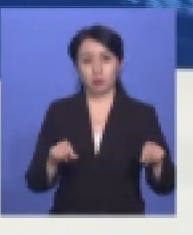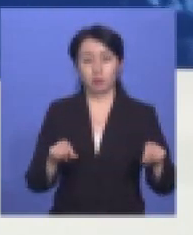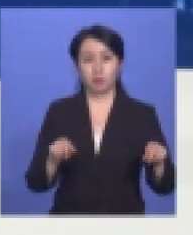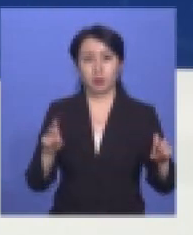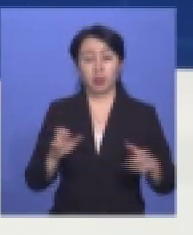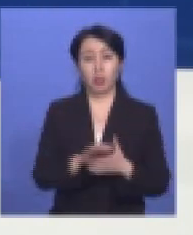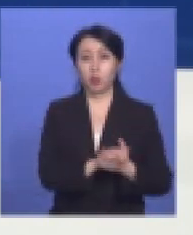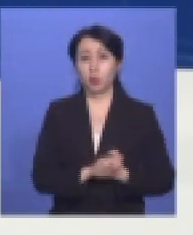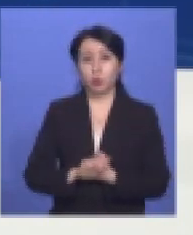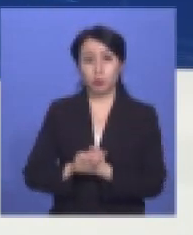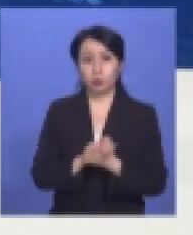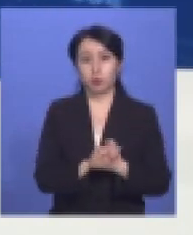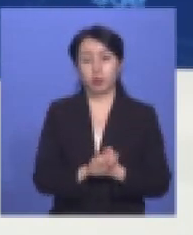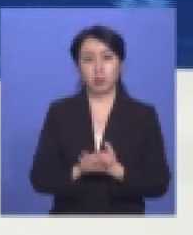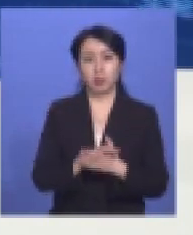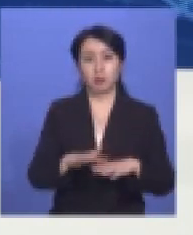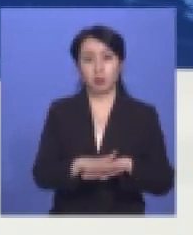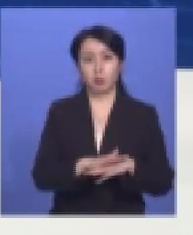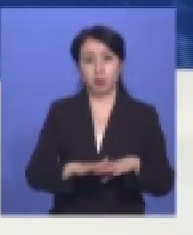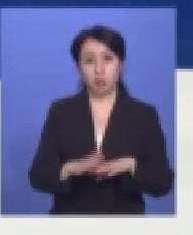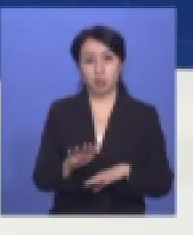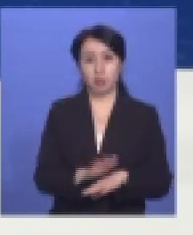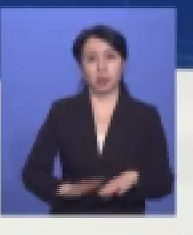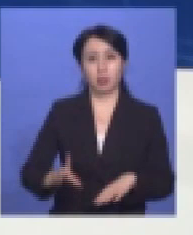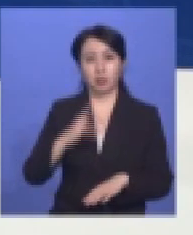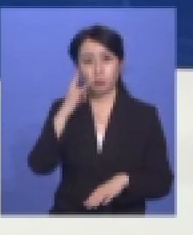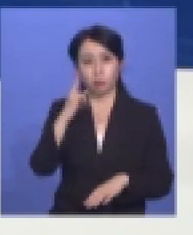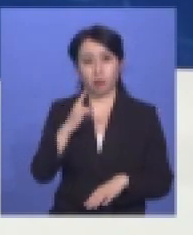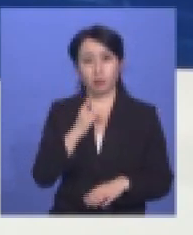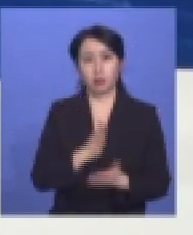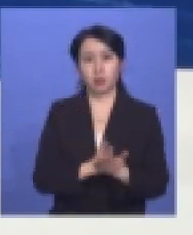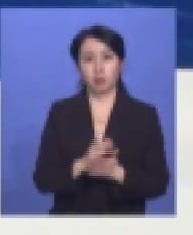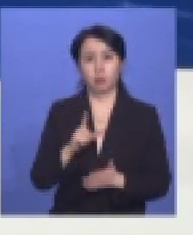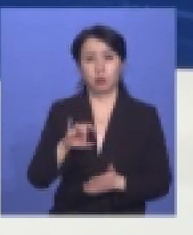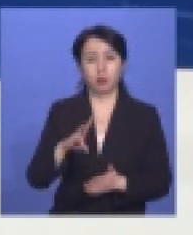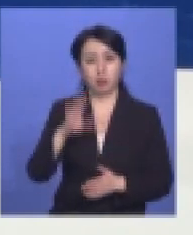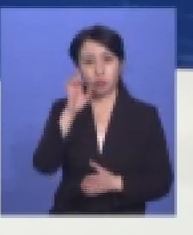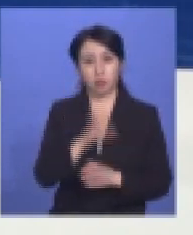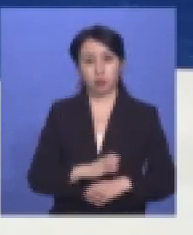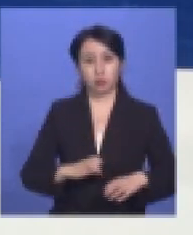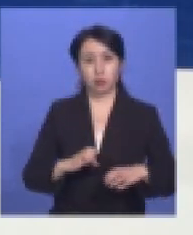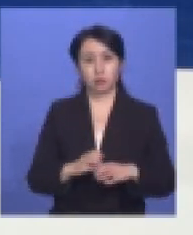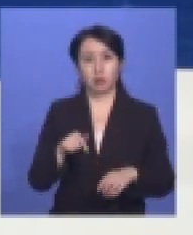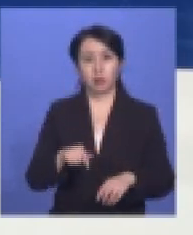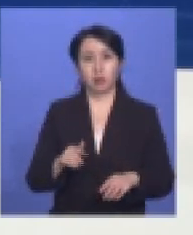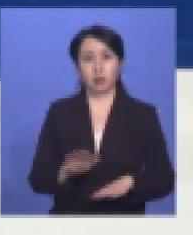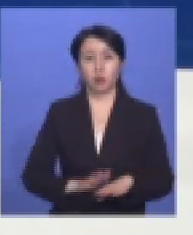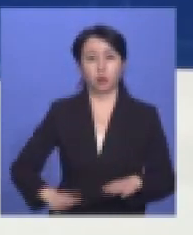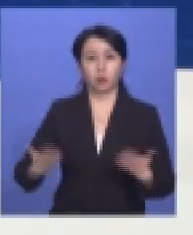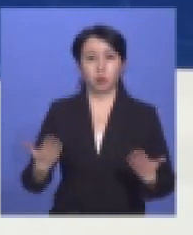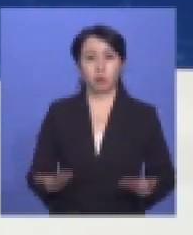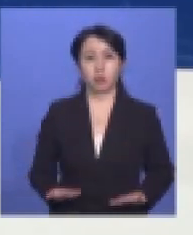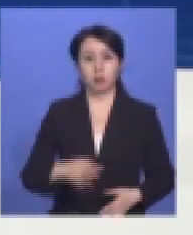Тема мероприятия – дружба, мир и единство народа нашей страны. Республика Казахстан – полиэтническое государство. На